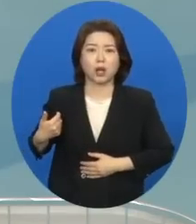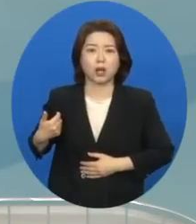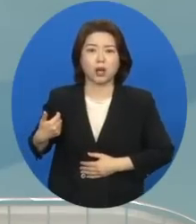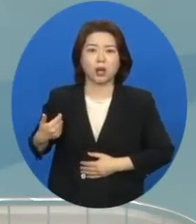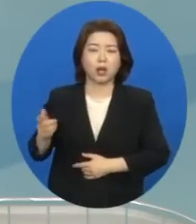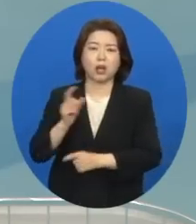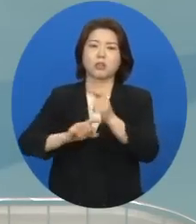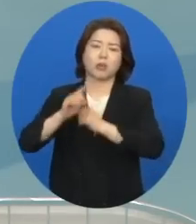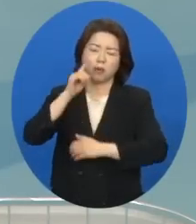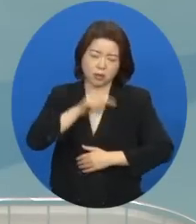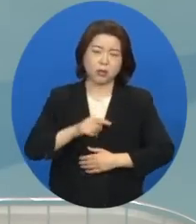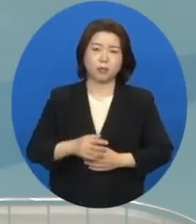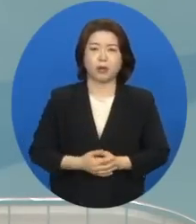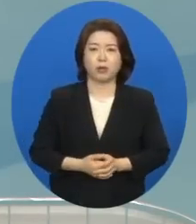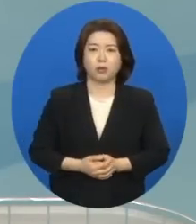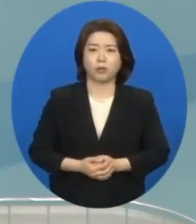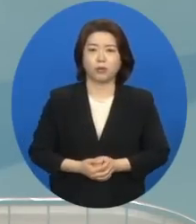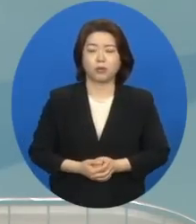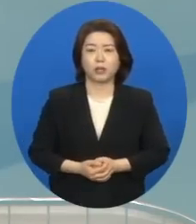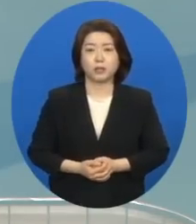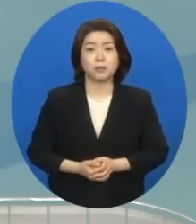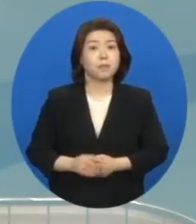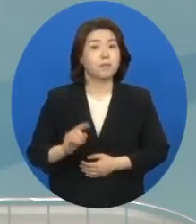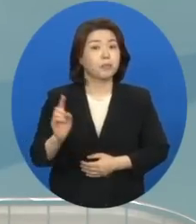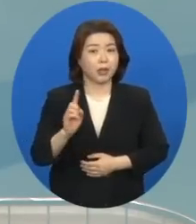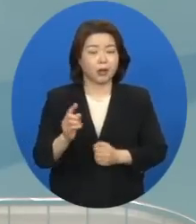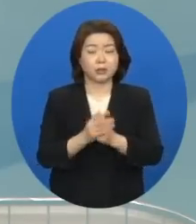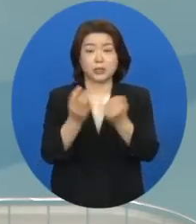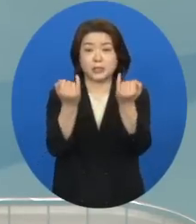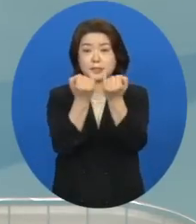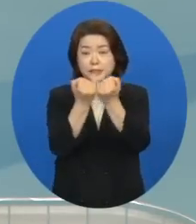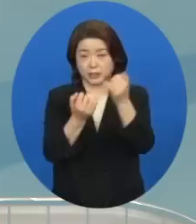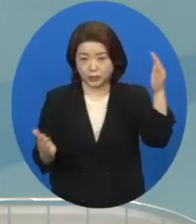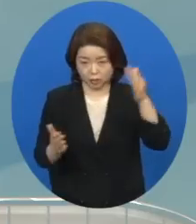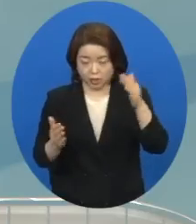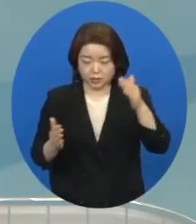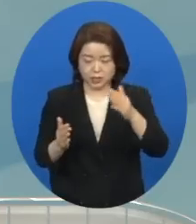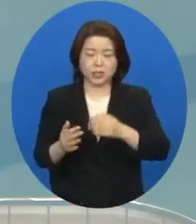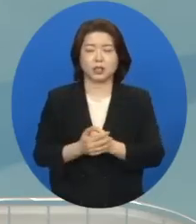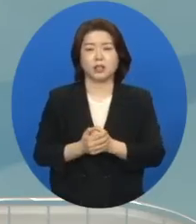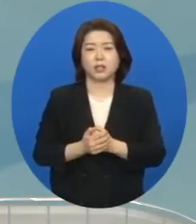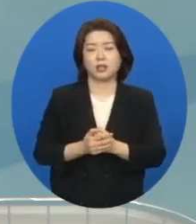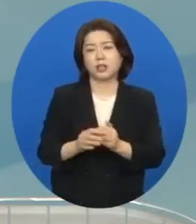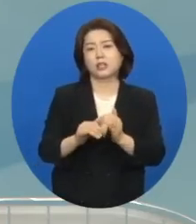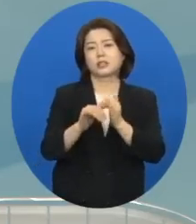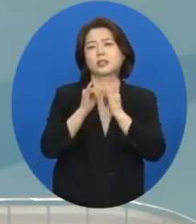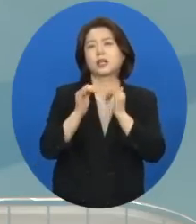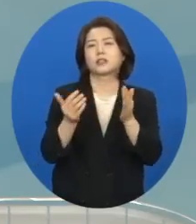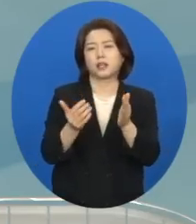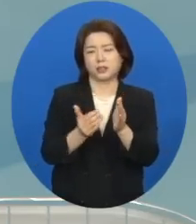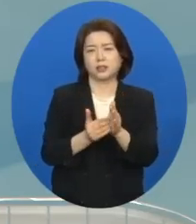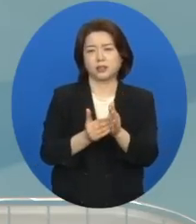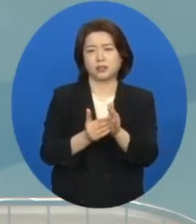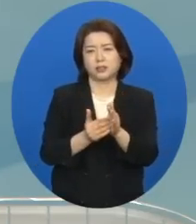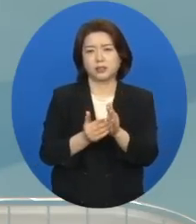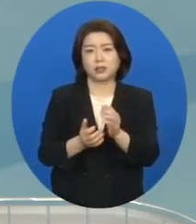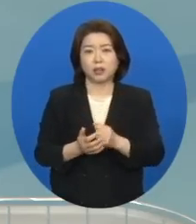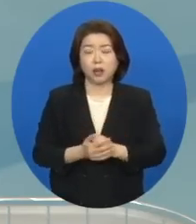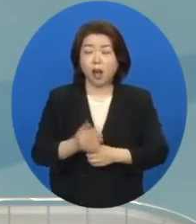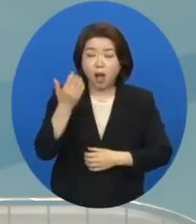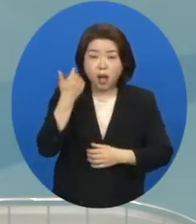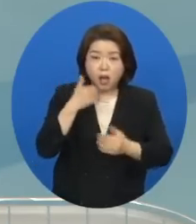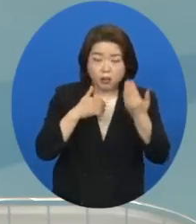더 나쁘죠. 어떤 여학생이 자살을 했는데